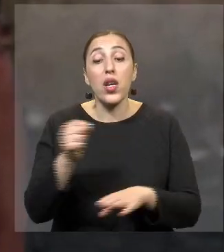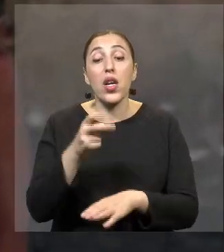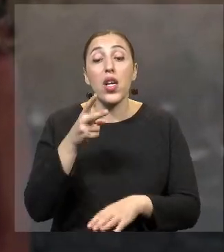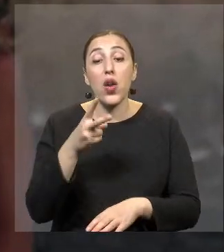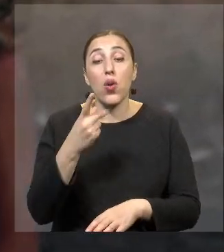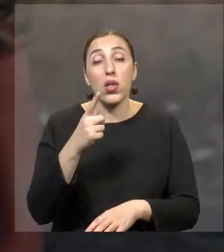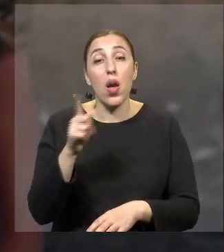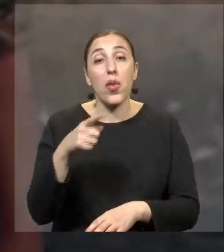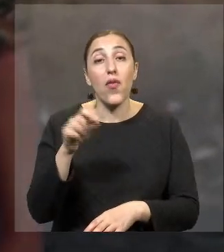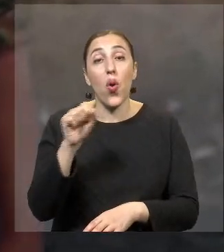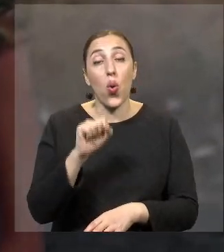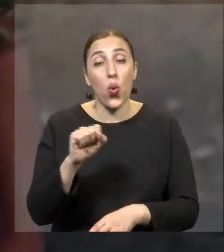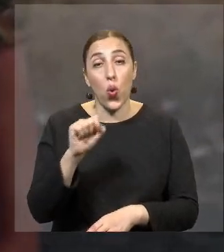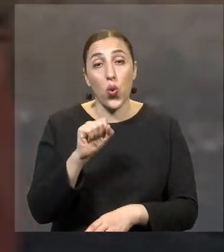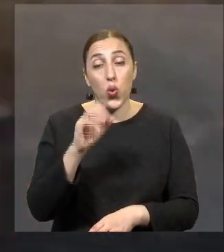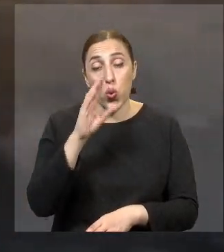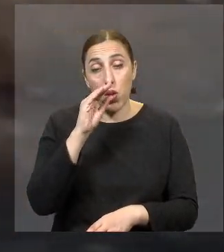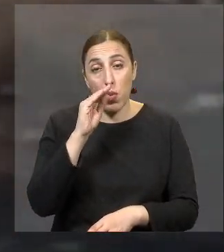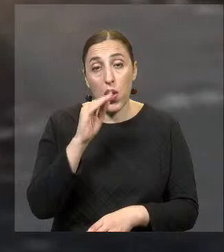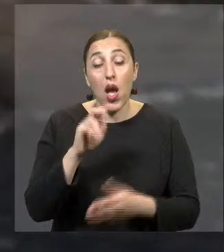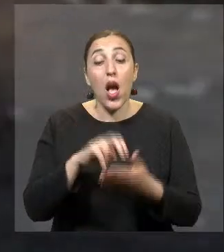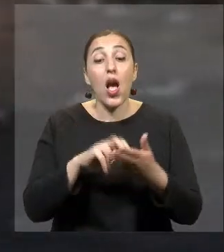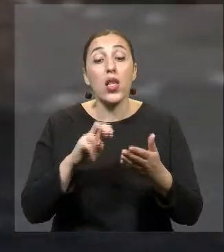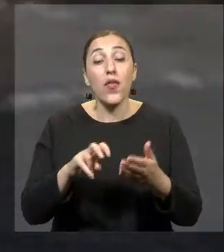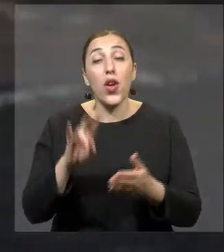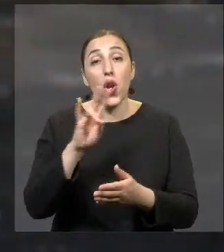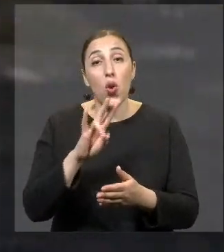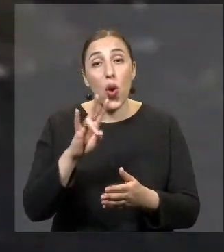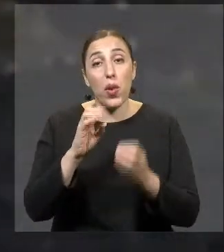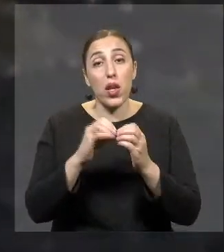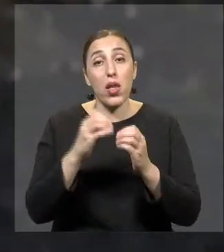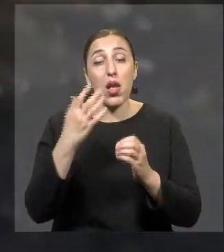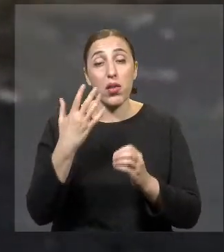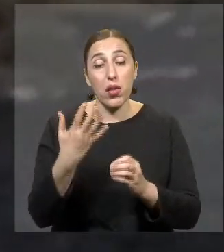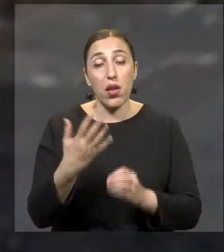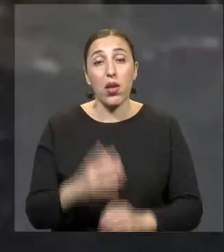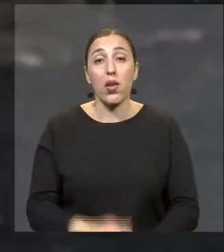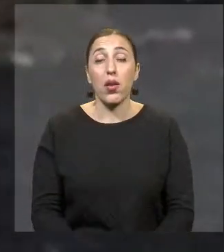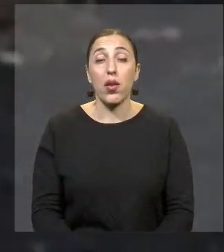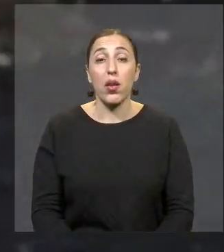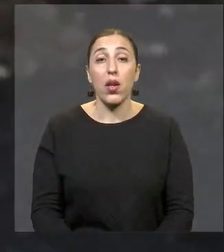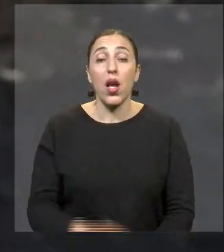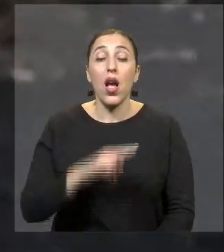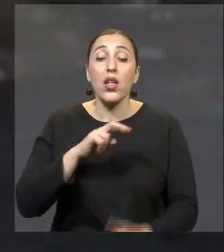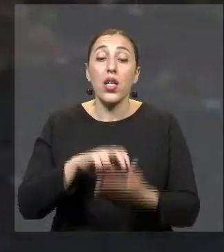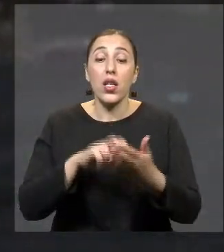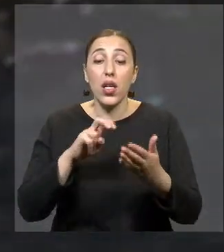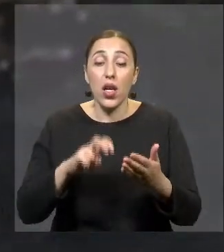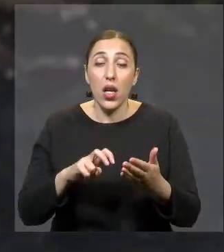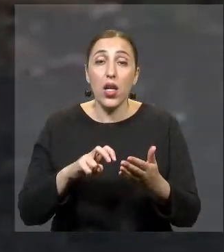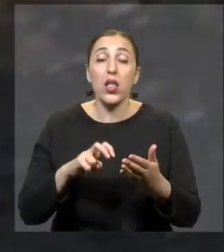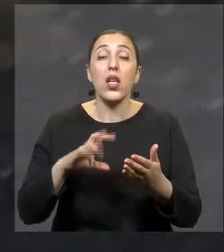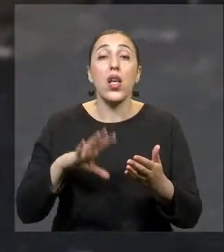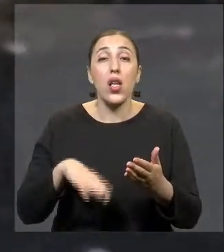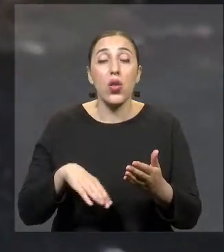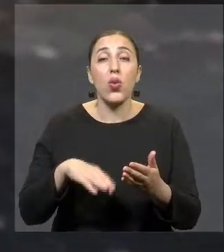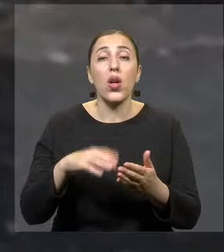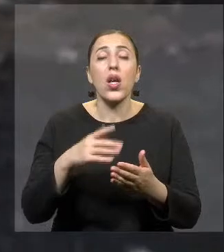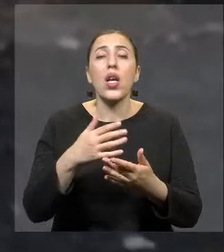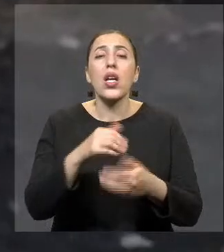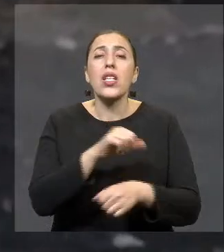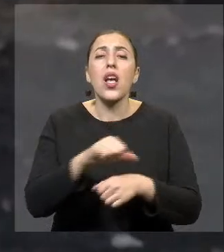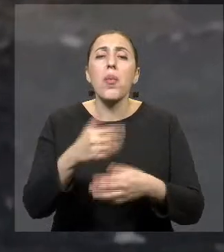2021-ի ոգոստոսին, բաշտոնան կարվեց նոյեմբերի 15-ին։ Նրա հարաժարականին նախորդել էին մի շարգ սահմանային